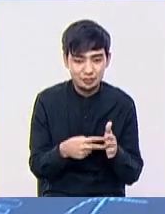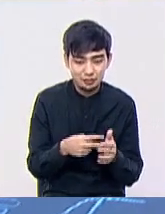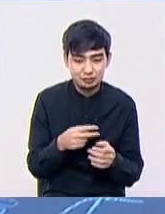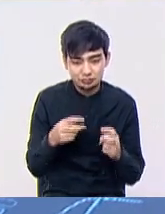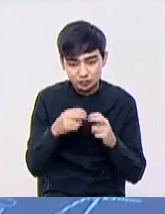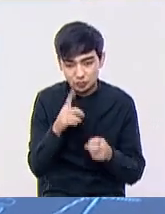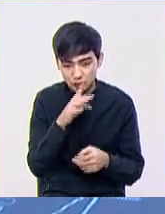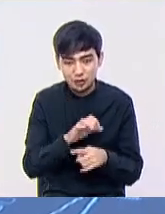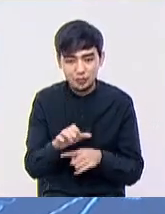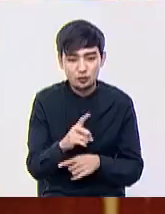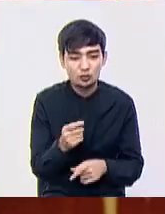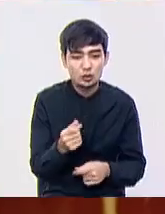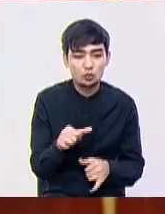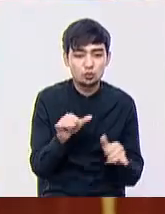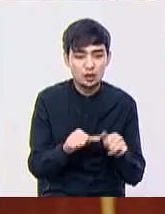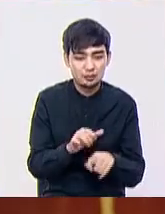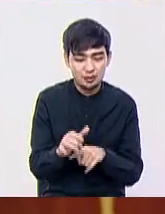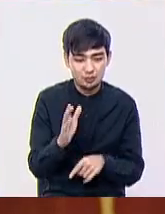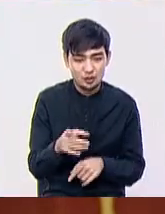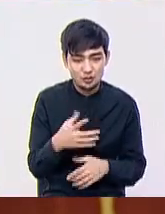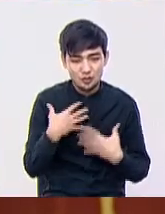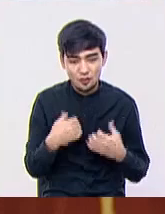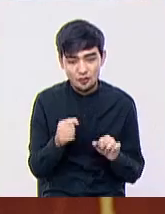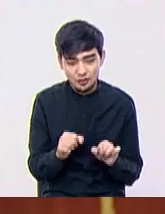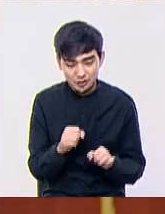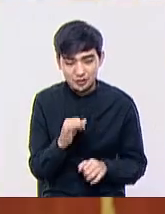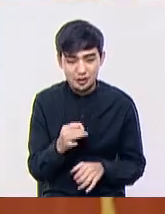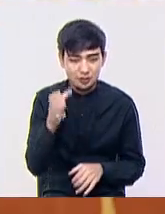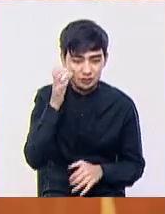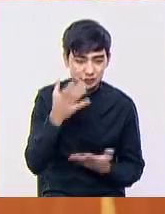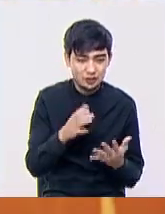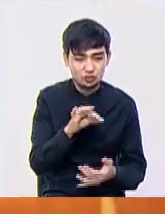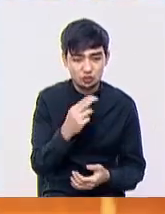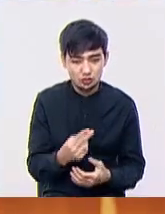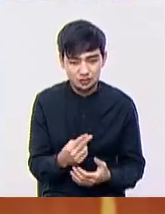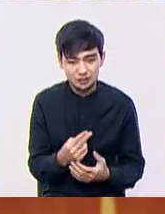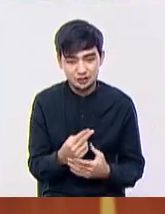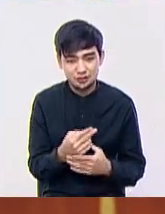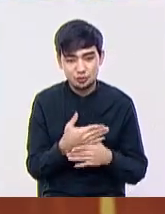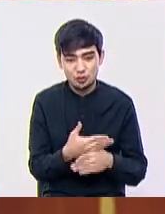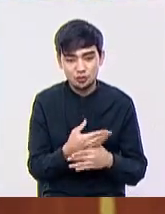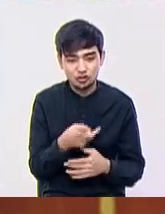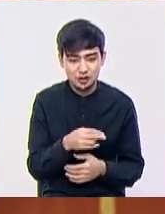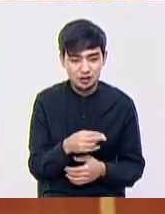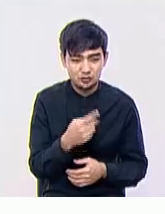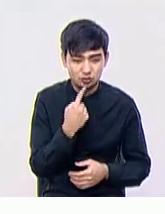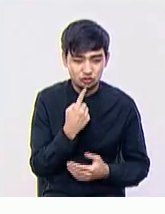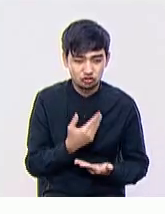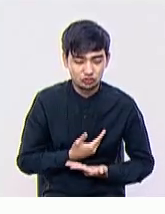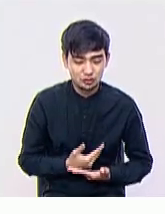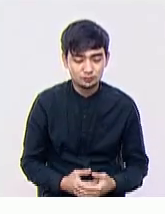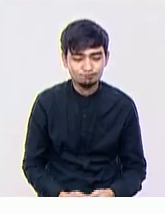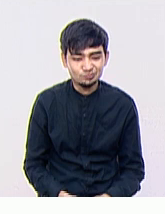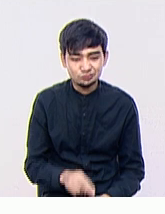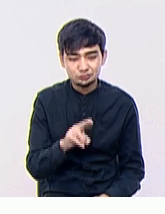направления, куда перечислят средства. Это здравоохранение, образование или социальная поддержка малоимущих. На